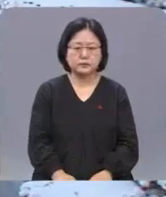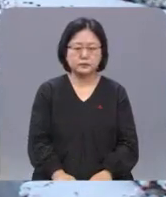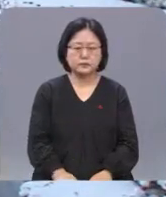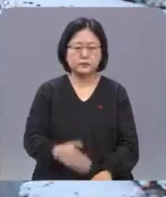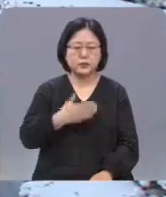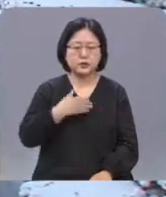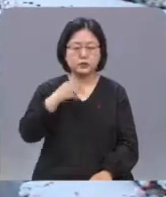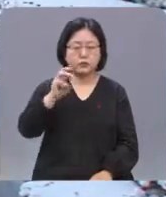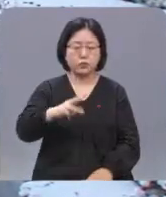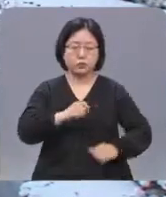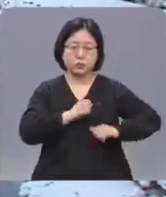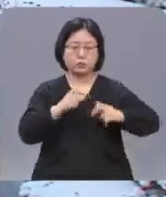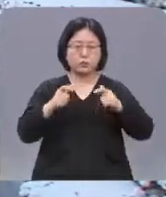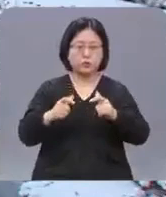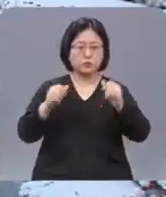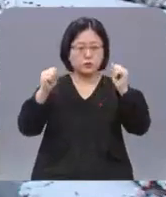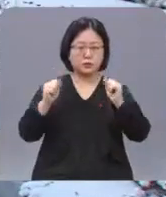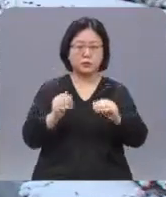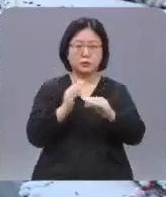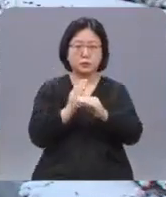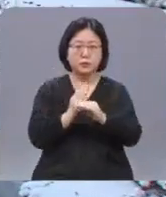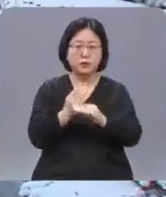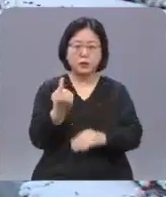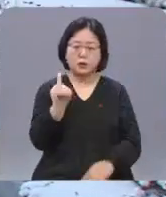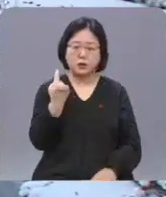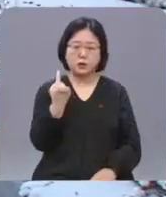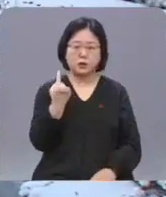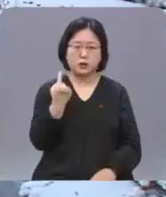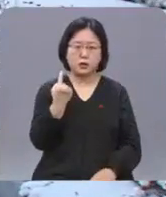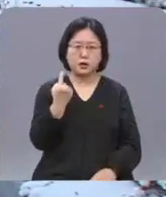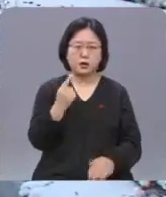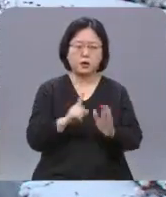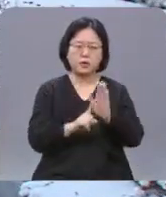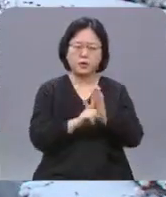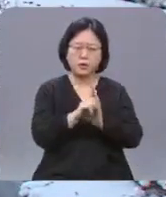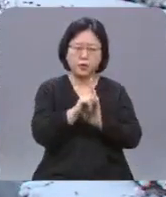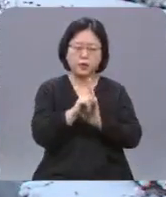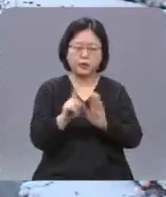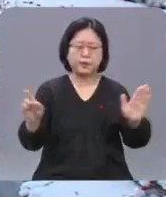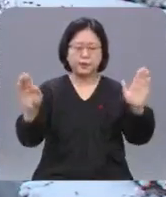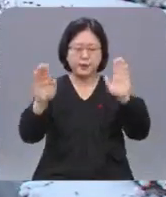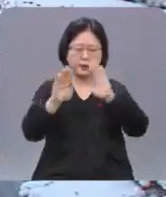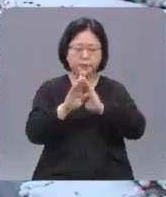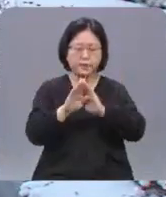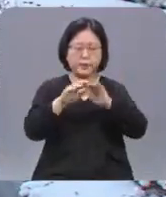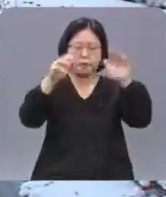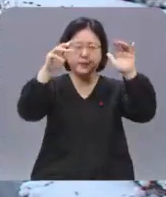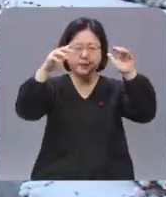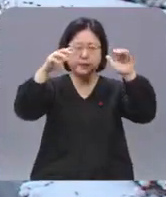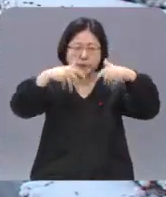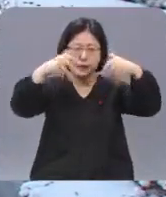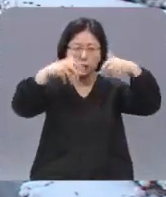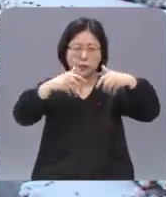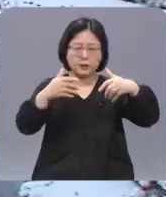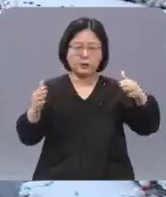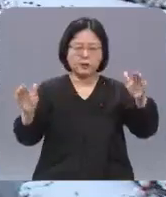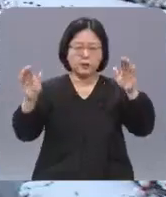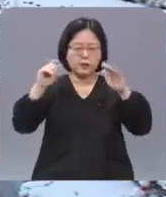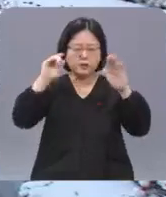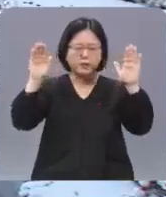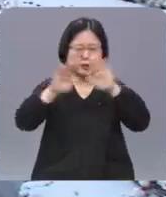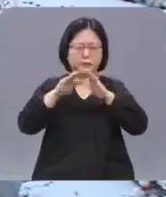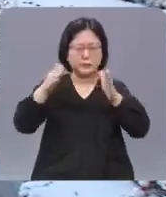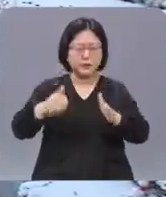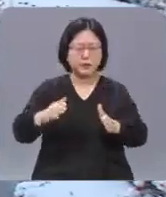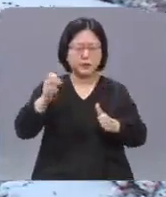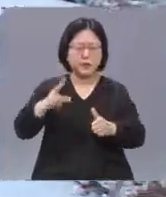네 저는 광주 상무지구에 나와 있습니다 어제는 기온이 누그러지면서 밤까지 비가 내렸는데요 밤사이 비가